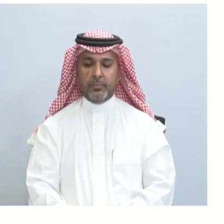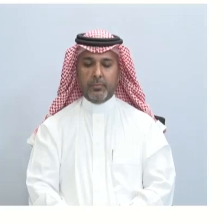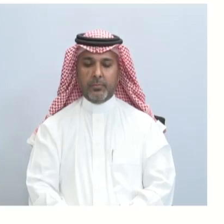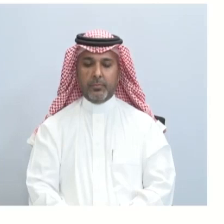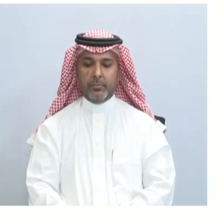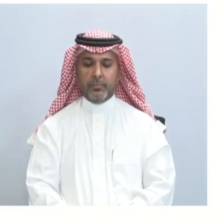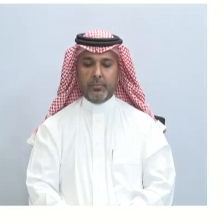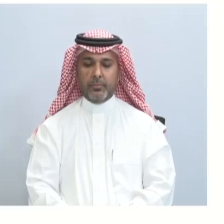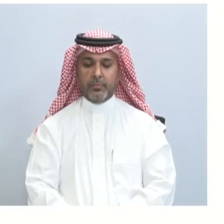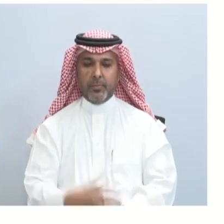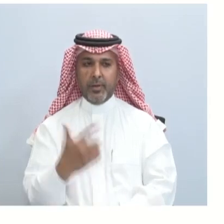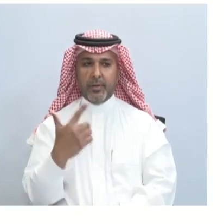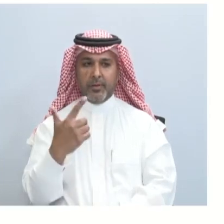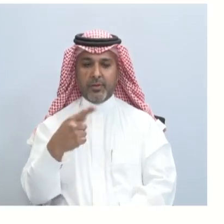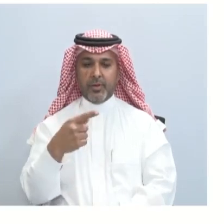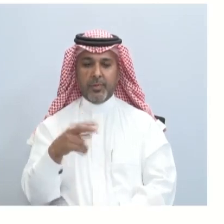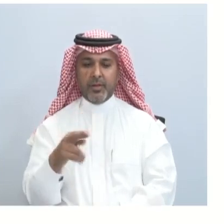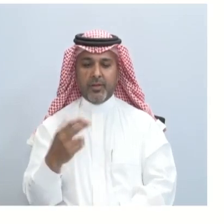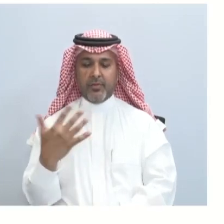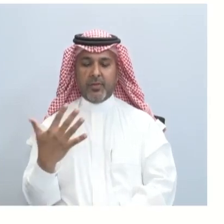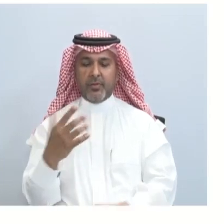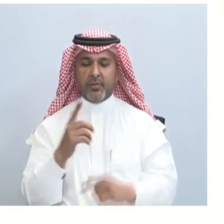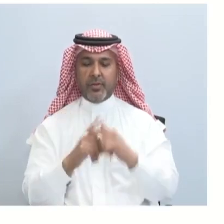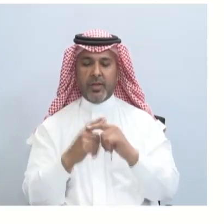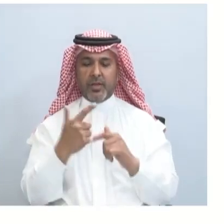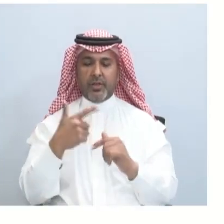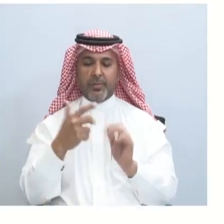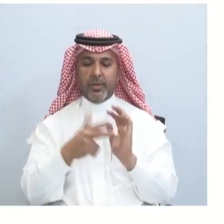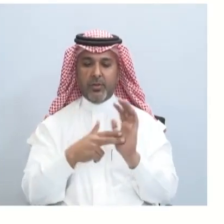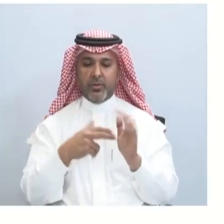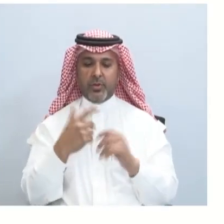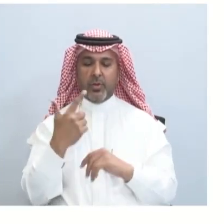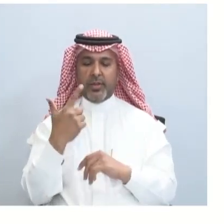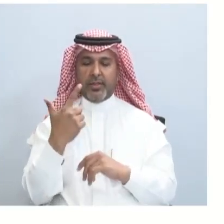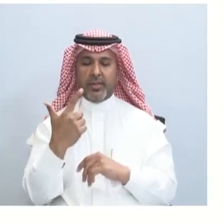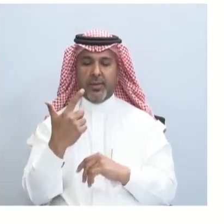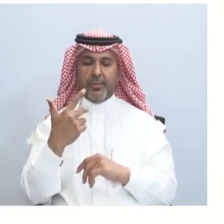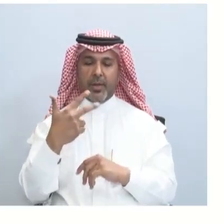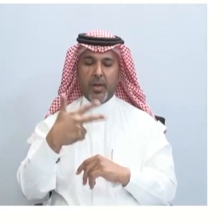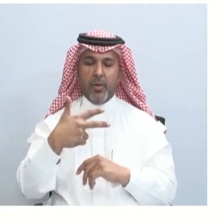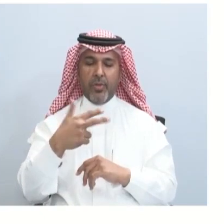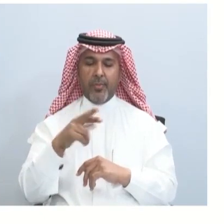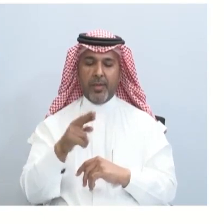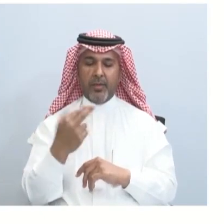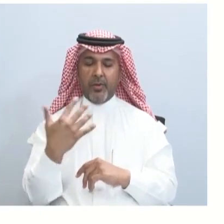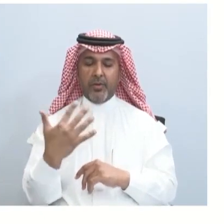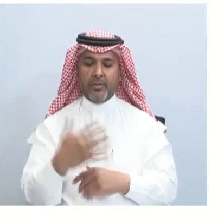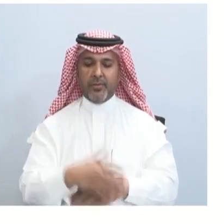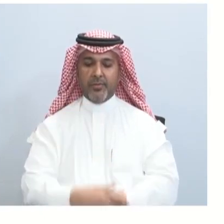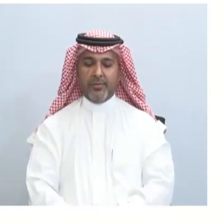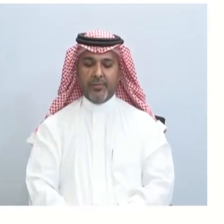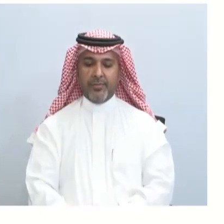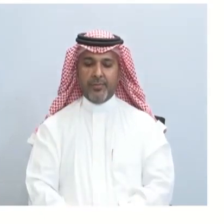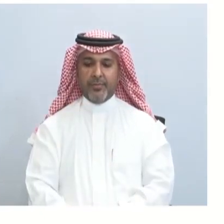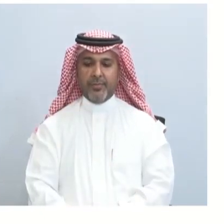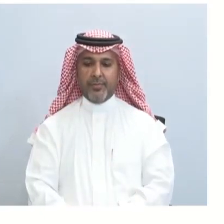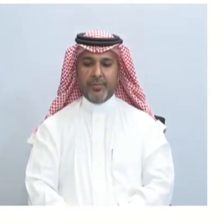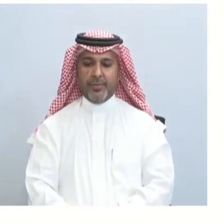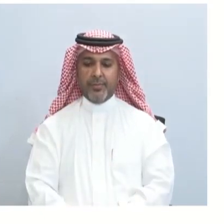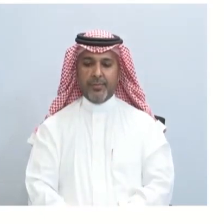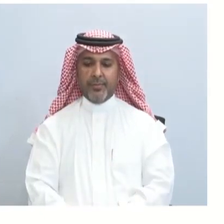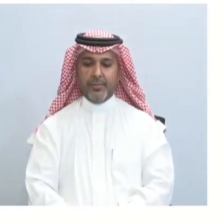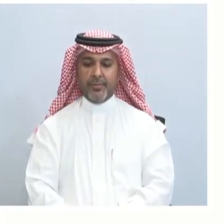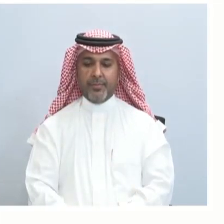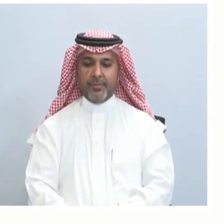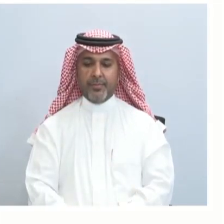نعم 17.5 + 70 نعم الاجابه هي 87 ونصف سم مربع